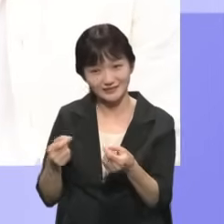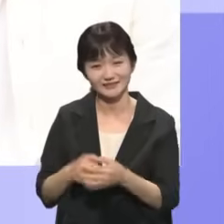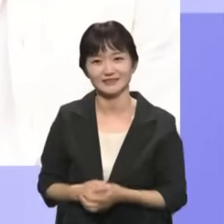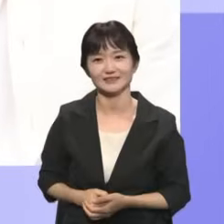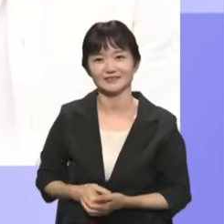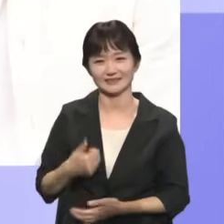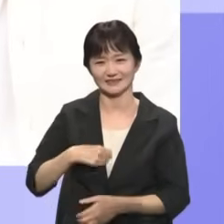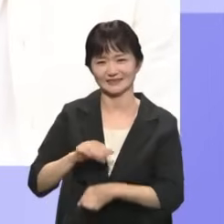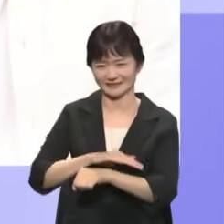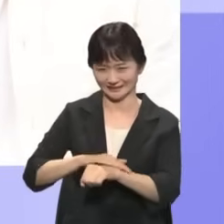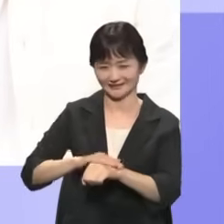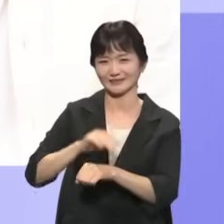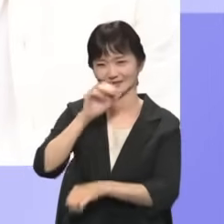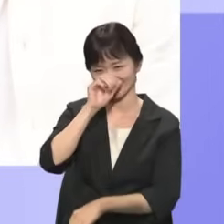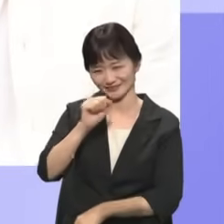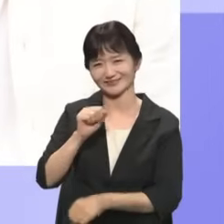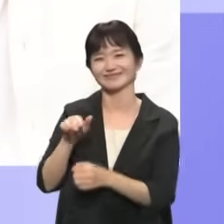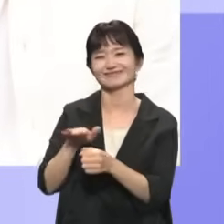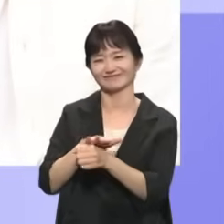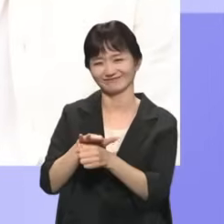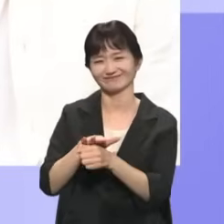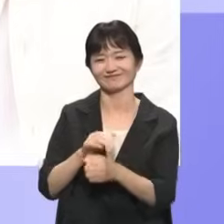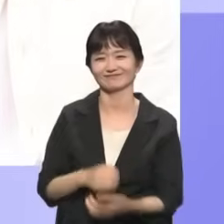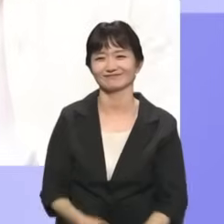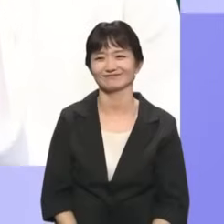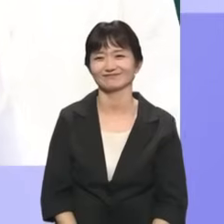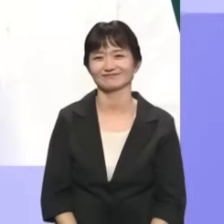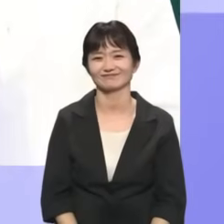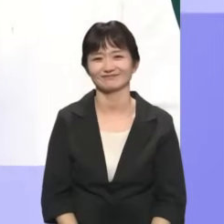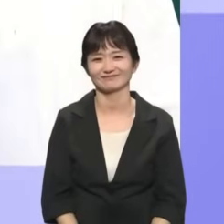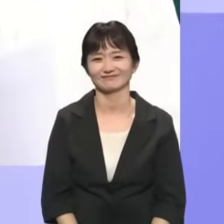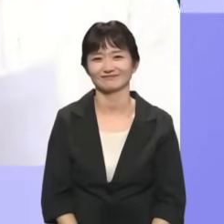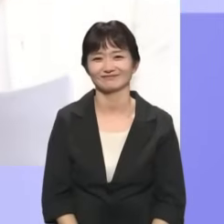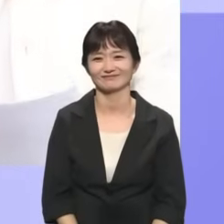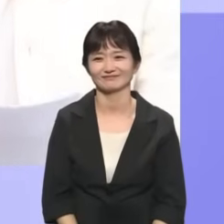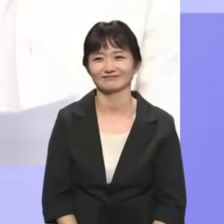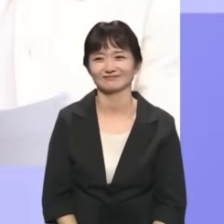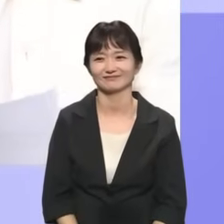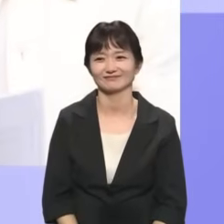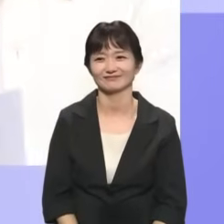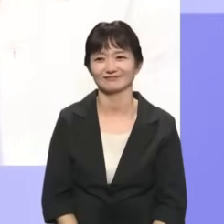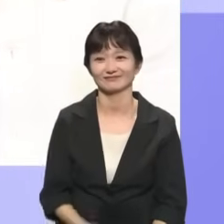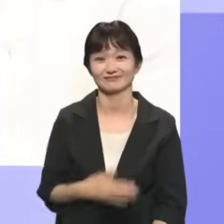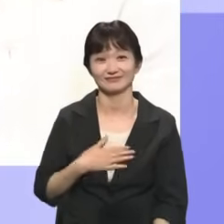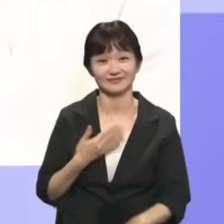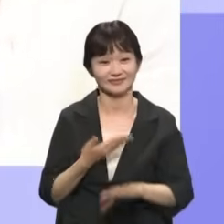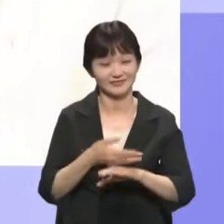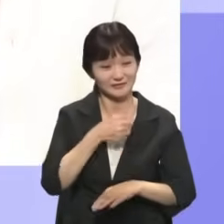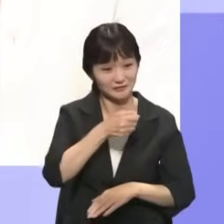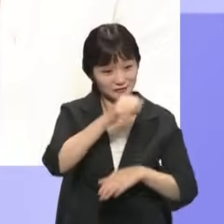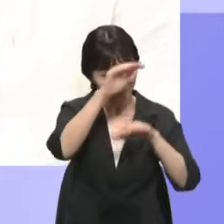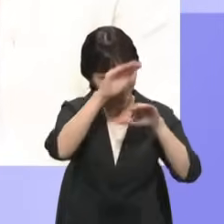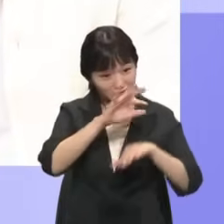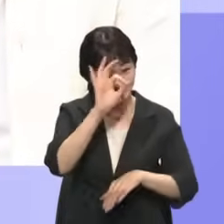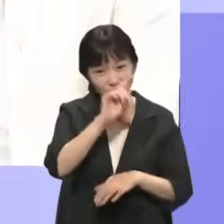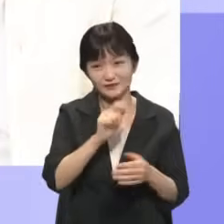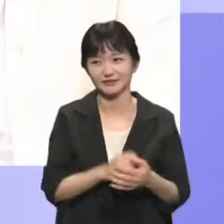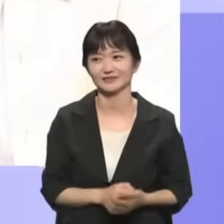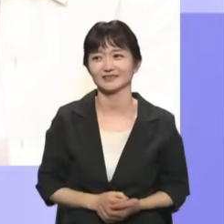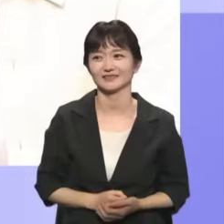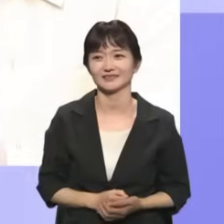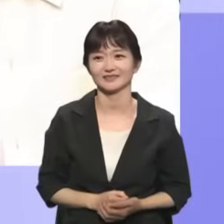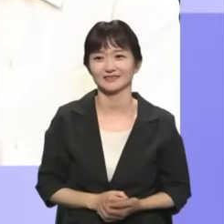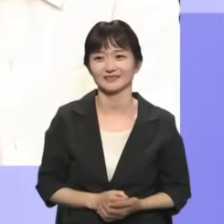이렇게 했으면 좋겠다. 사랑한다. 아, 스윗하십니다. 그 제가 다른 인터뷰 보니까 변 선수가 아빠가 그렇게